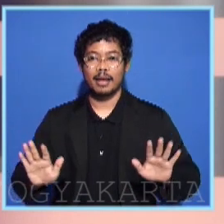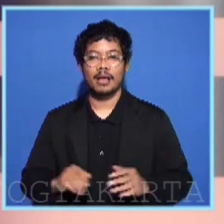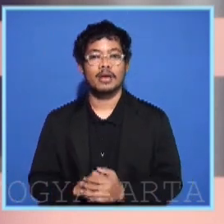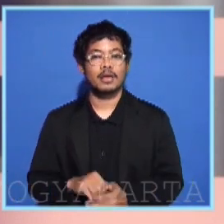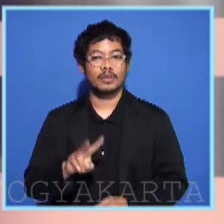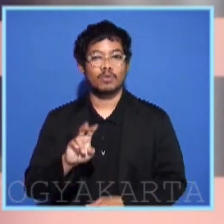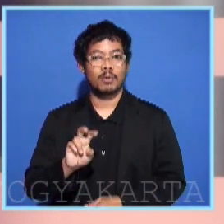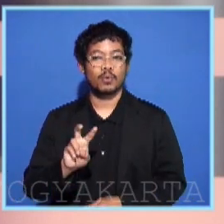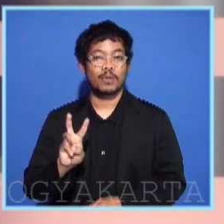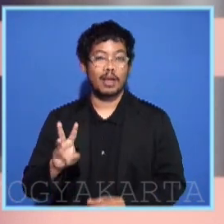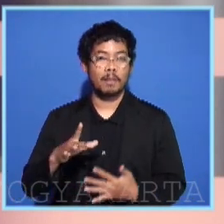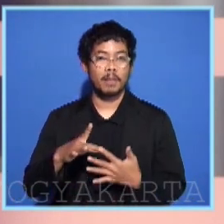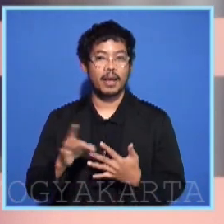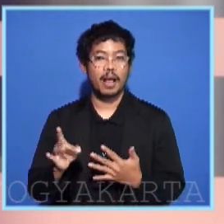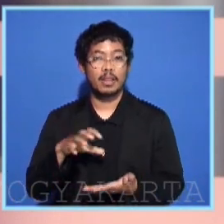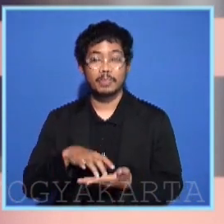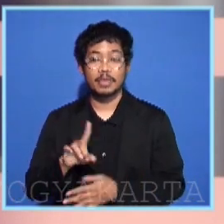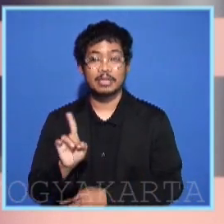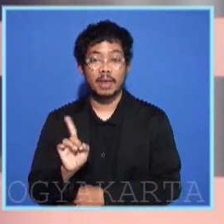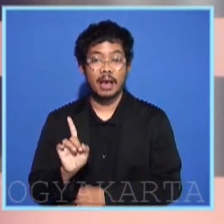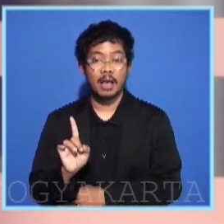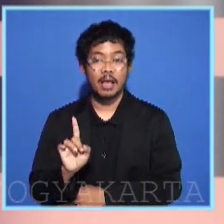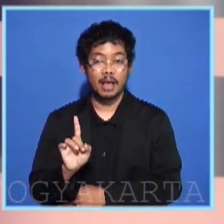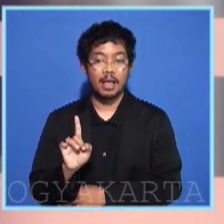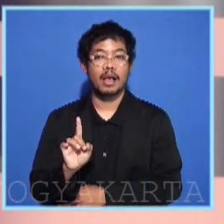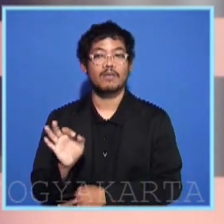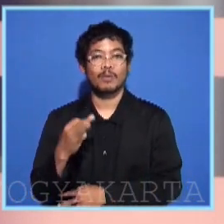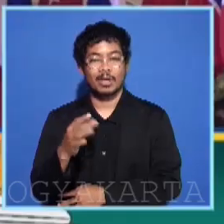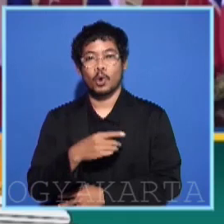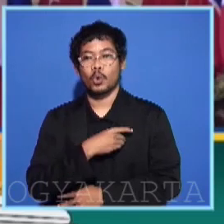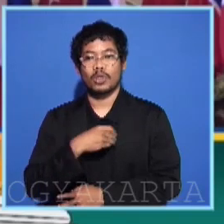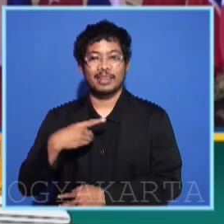kedokteran kesehatan masyarakat dan keperawatan Universitas Gajah